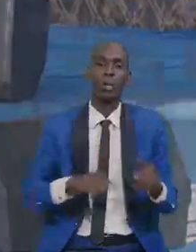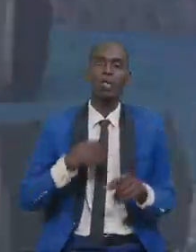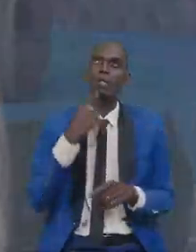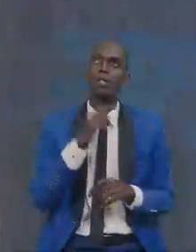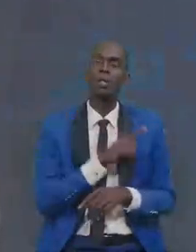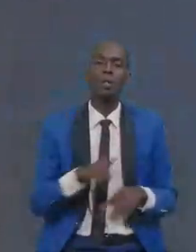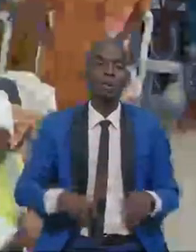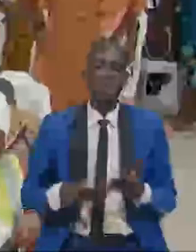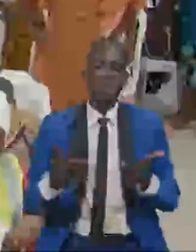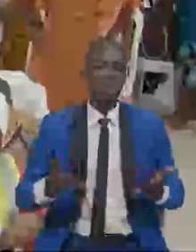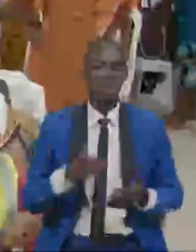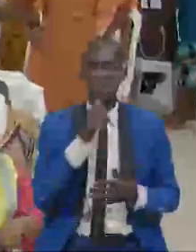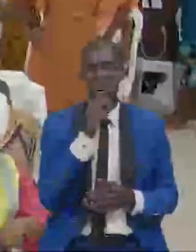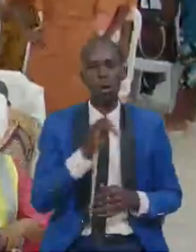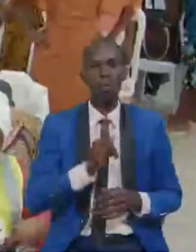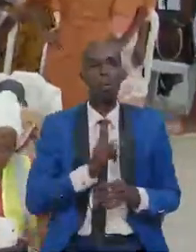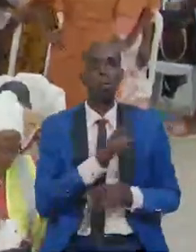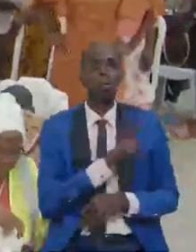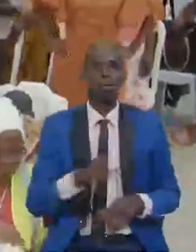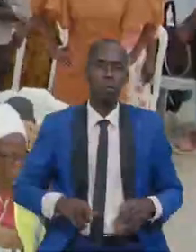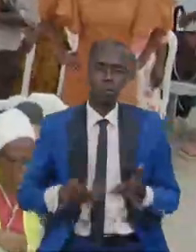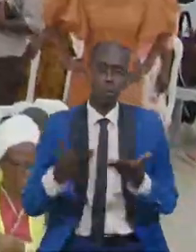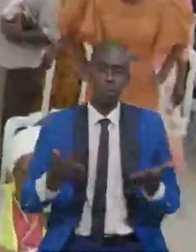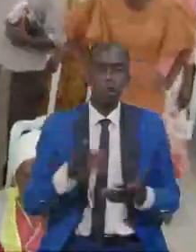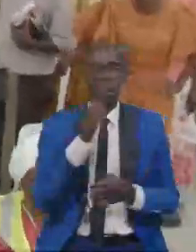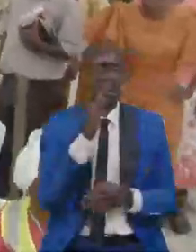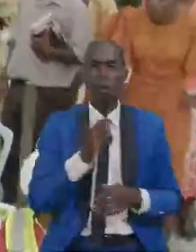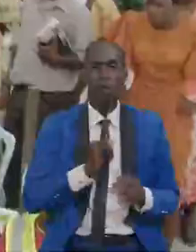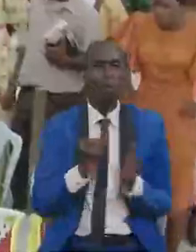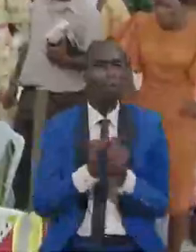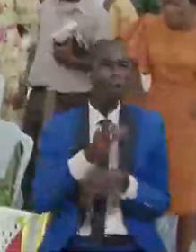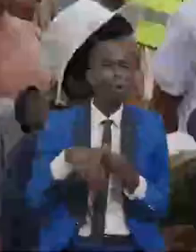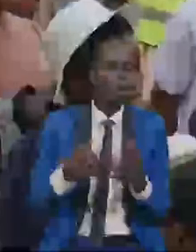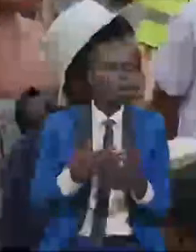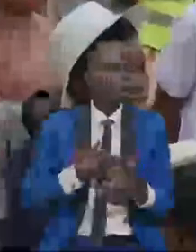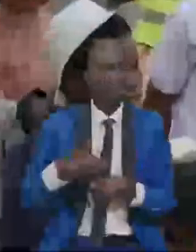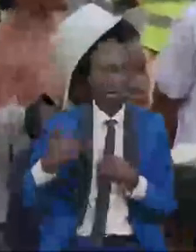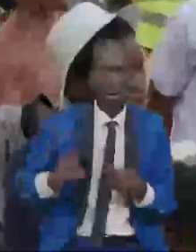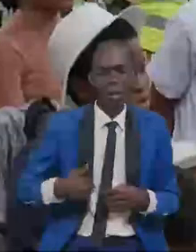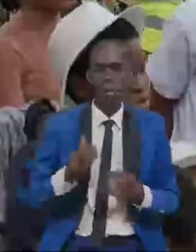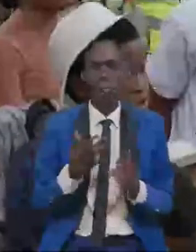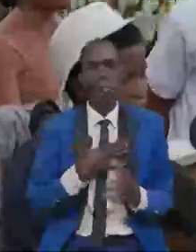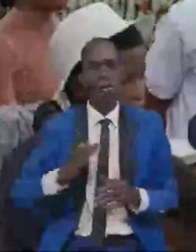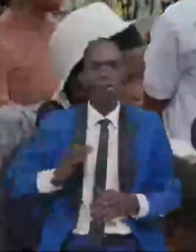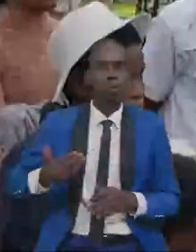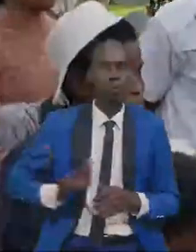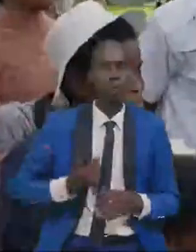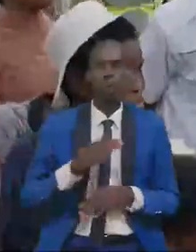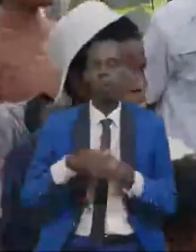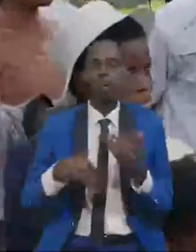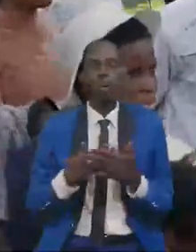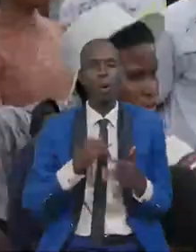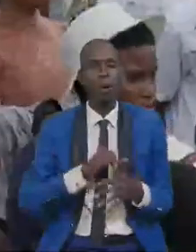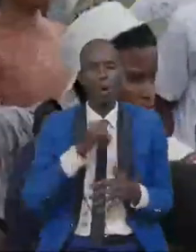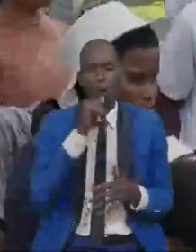éloignées de toi. Dis, Seigneur, me voici, Seigneur, me voici. De tout mon cœur, de toute mon âme, de